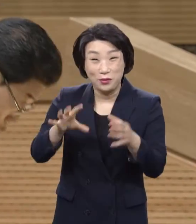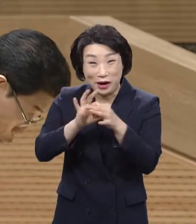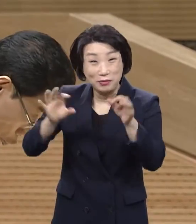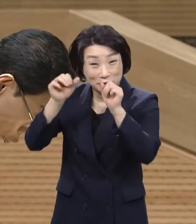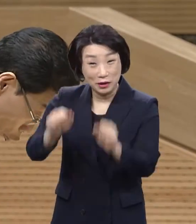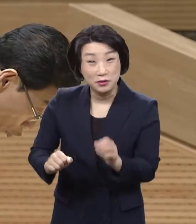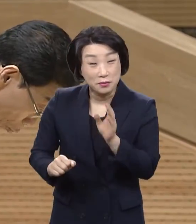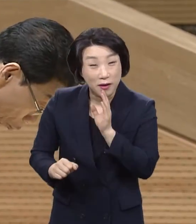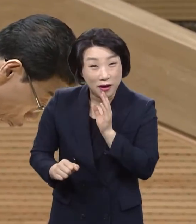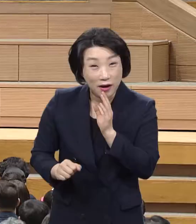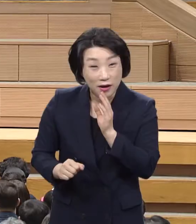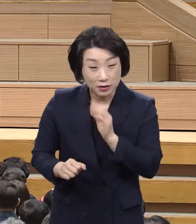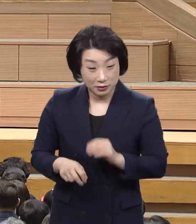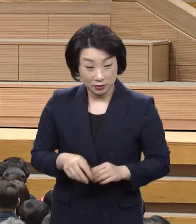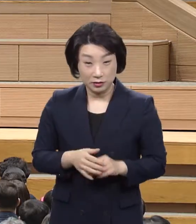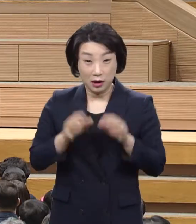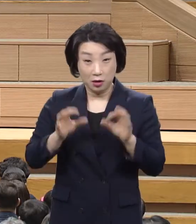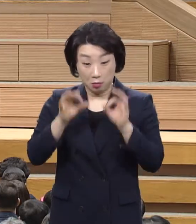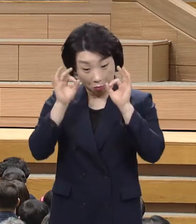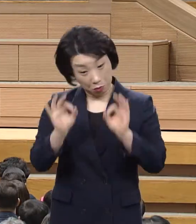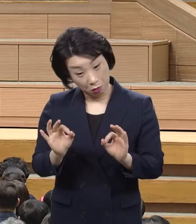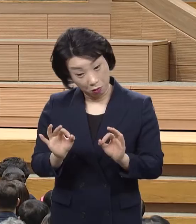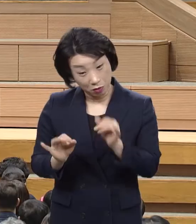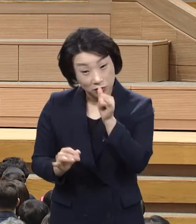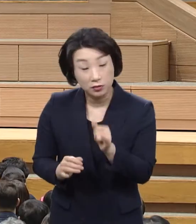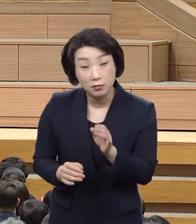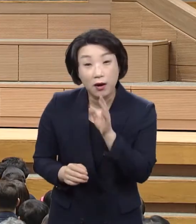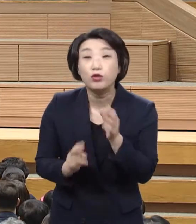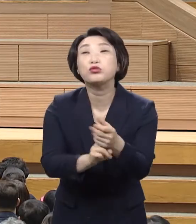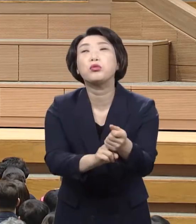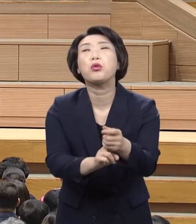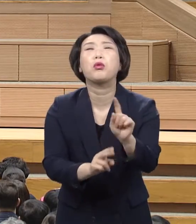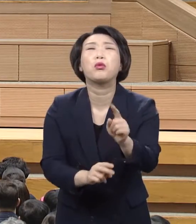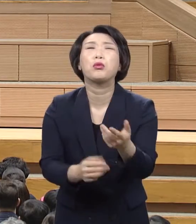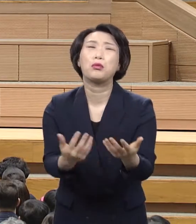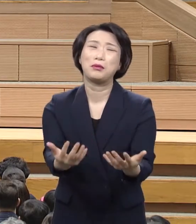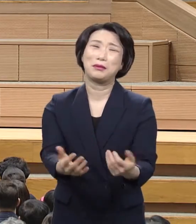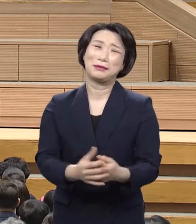무수부지하신데 이렇게 보고 계신데 어디 가서 숨겠어?